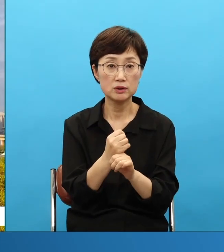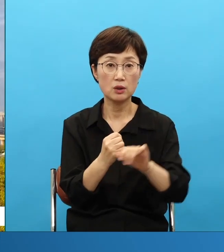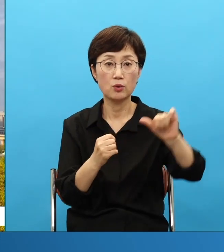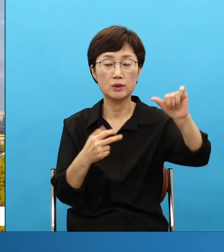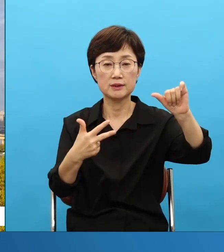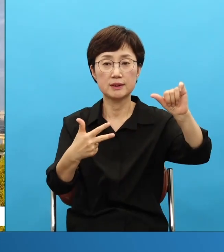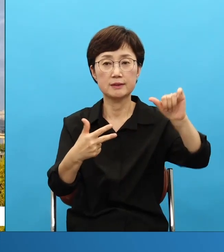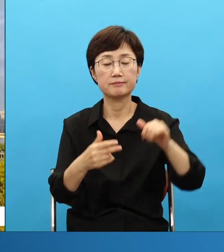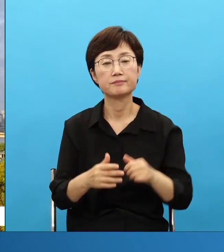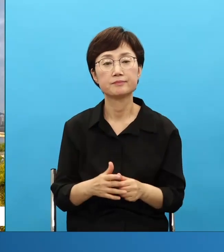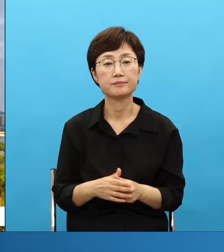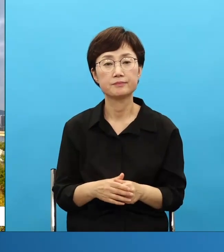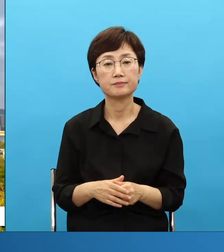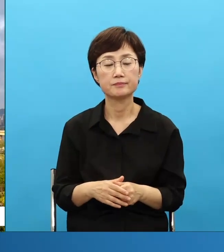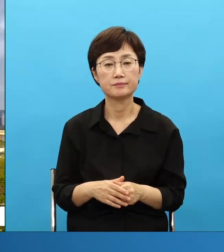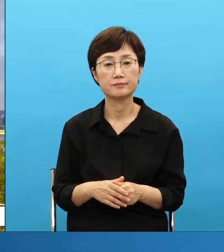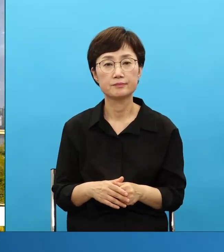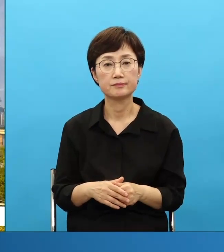열립니다.